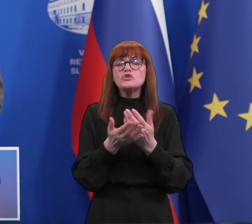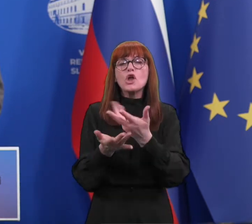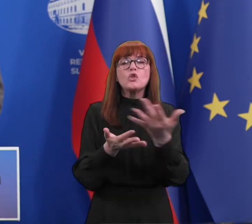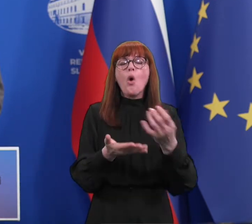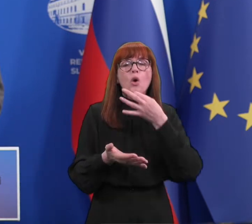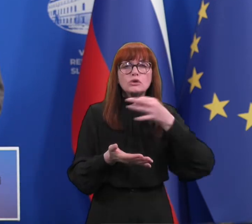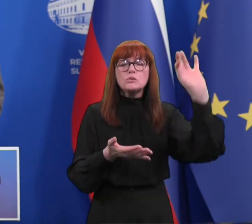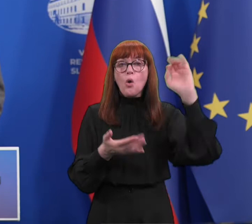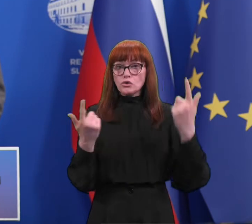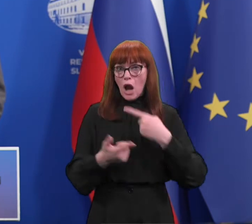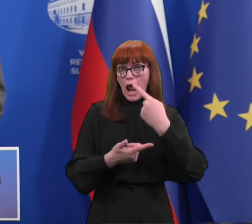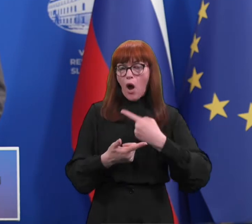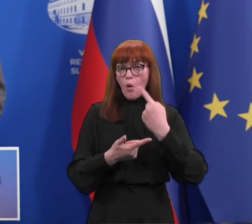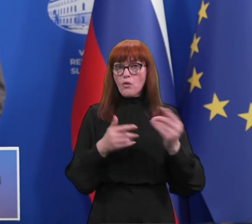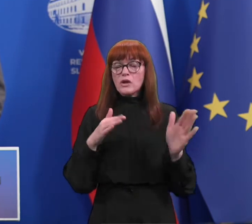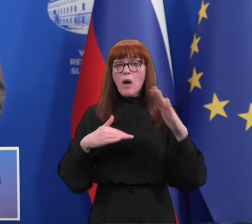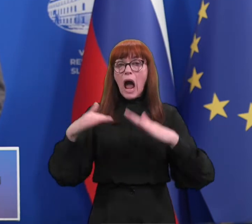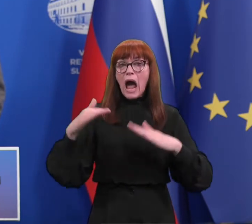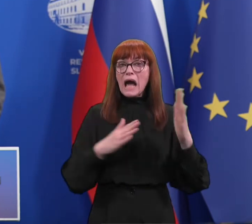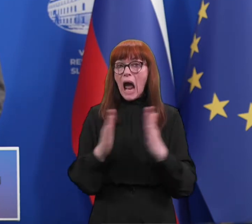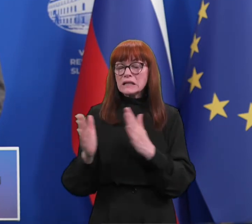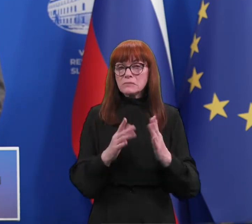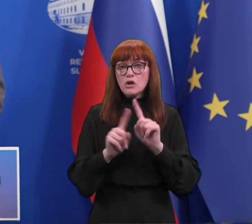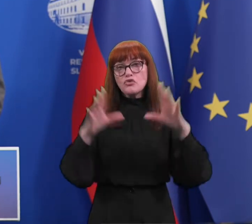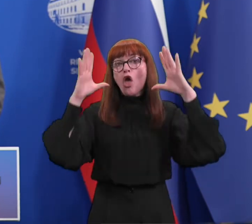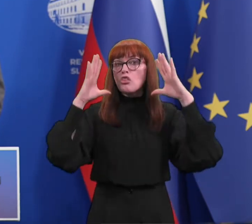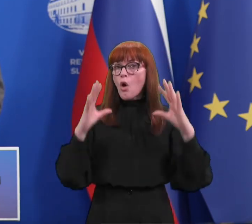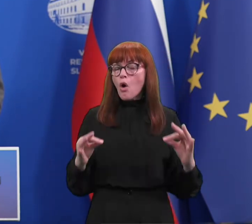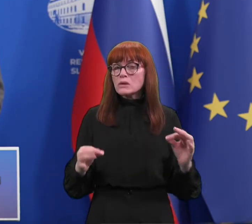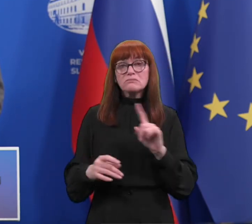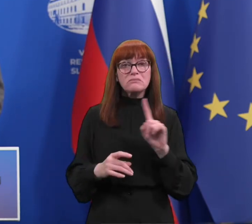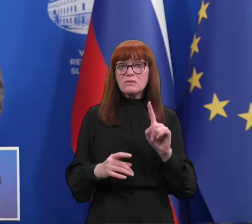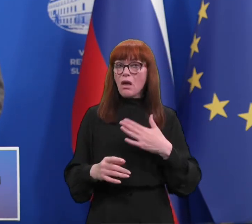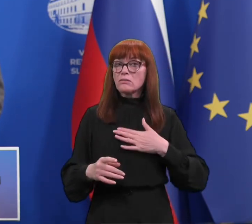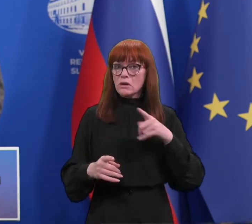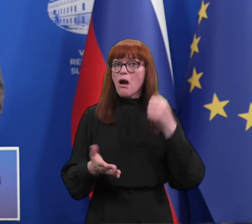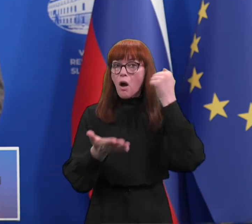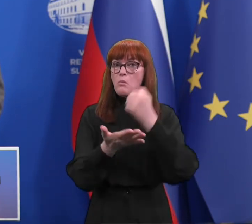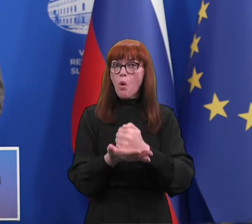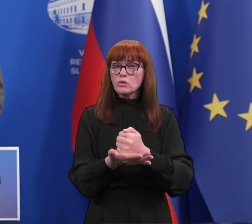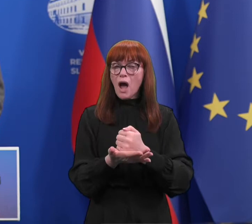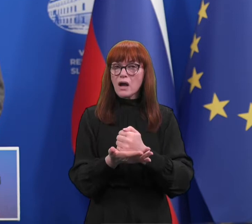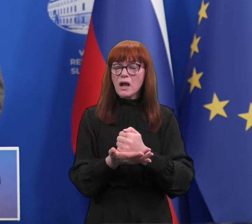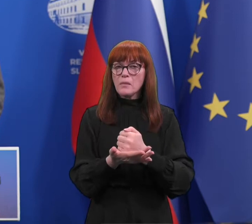da bi lahko govorili, da so se razmere normalizirale. Zakaj to poudarjam? Ker